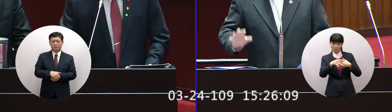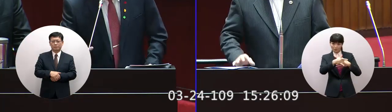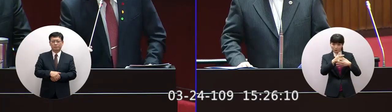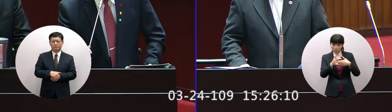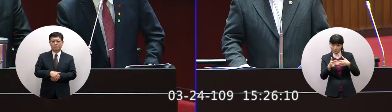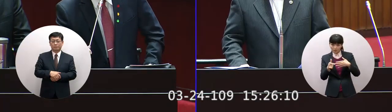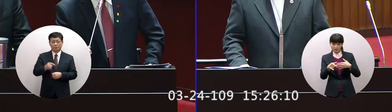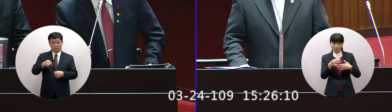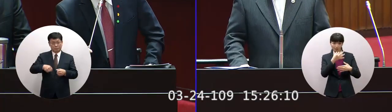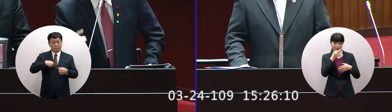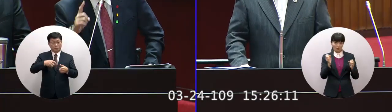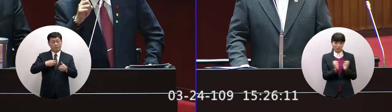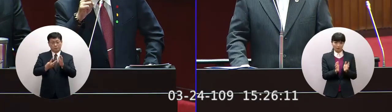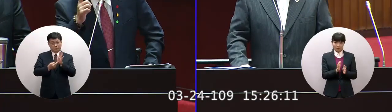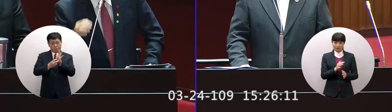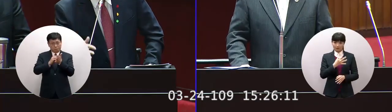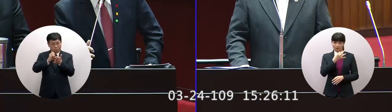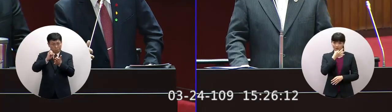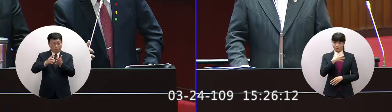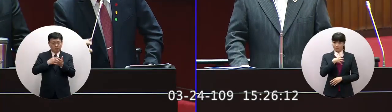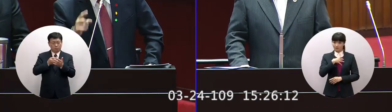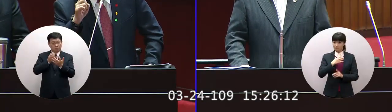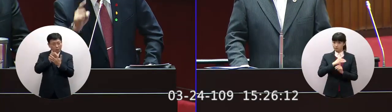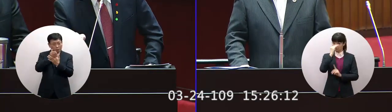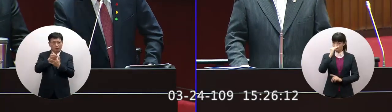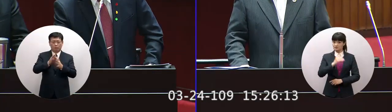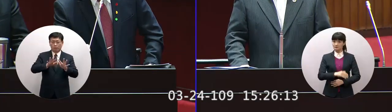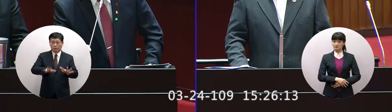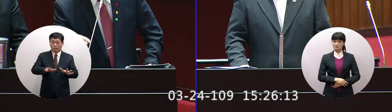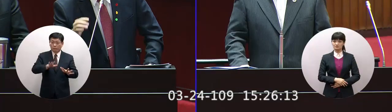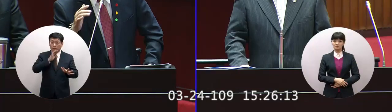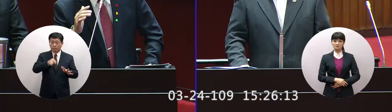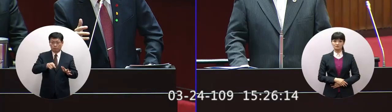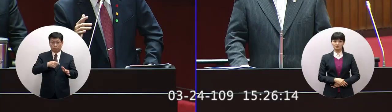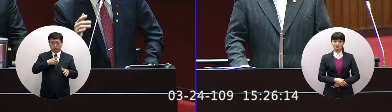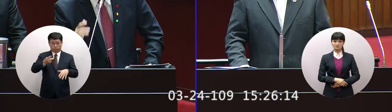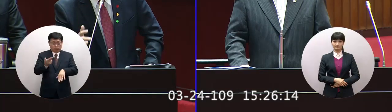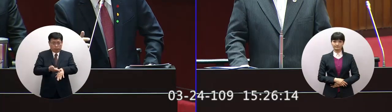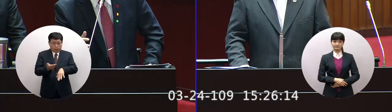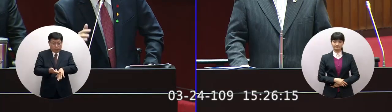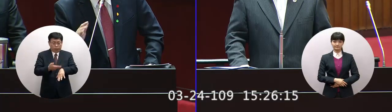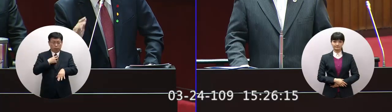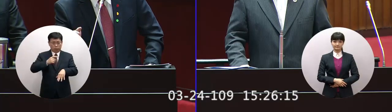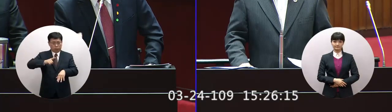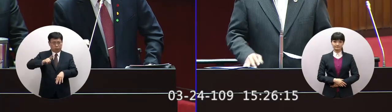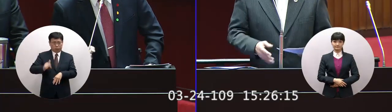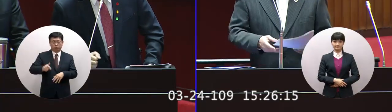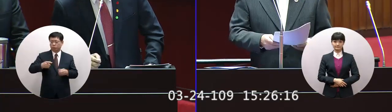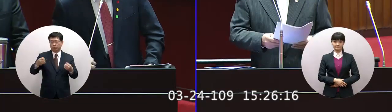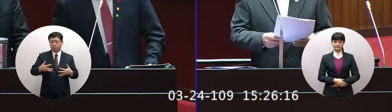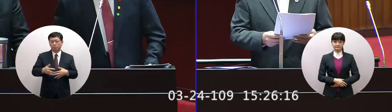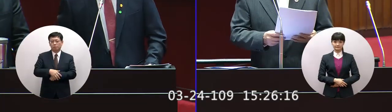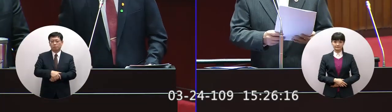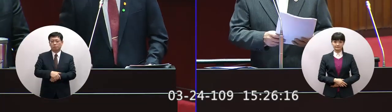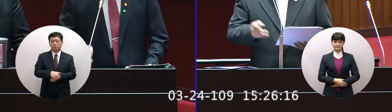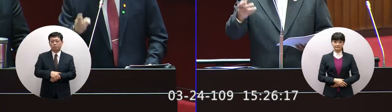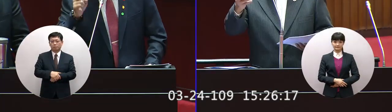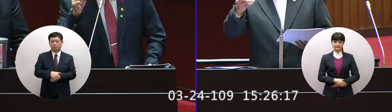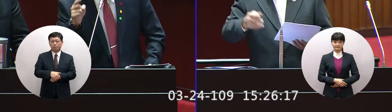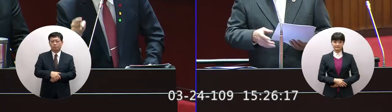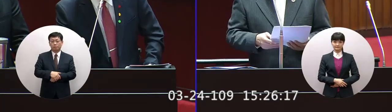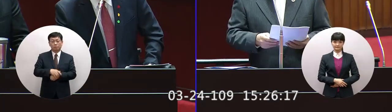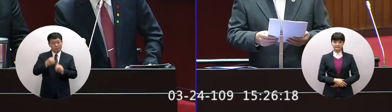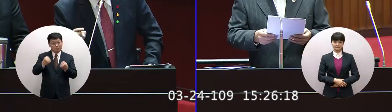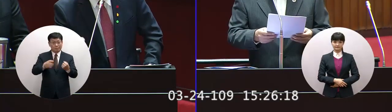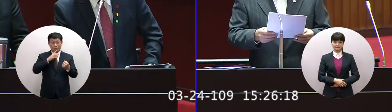起很大的灾难。 这部分我跟委员打个岔，以目前的这个科技的成熟度，这是没有问题的。这